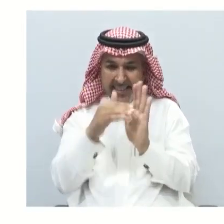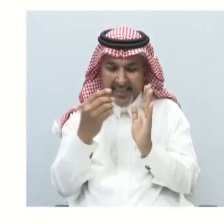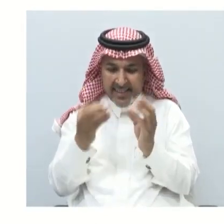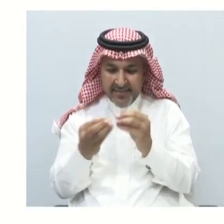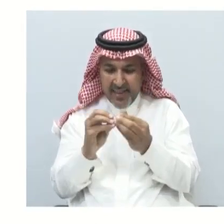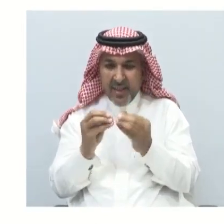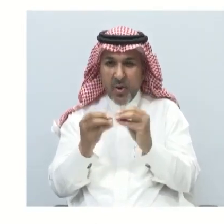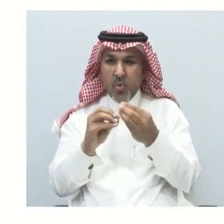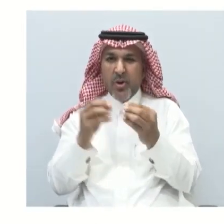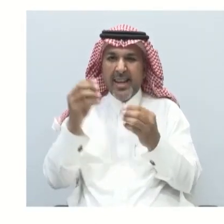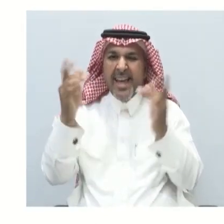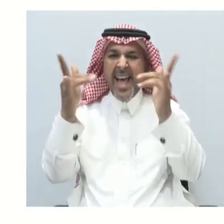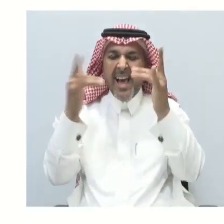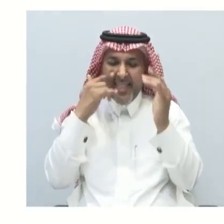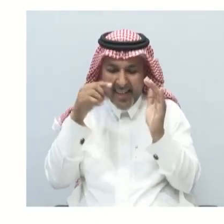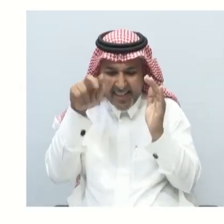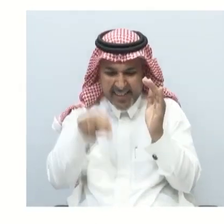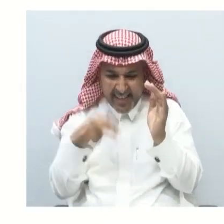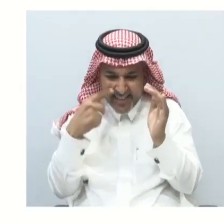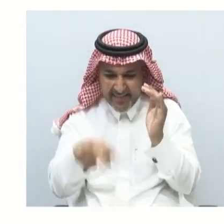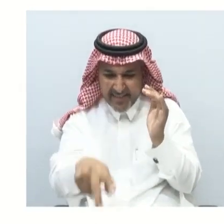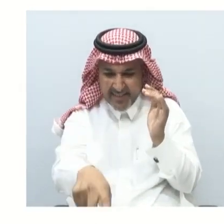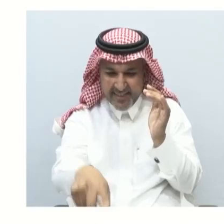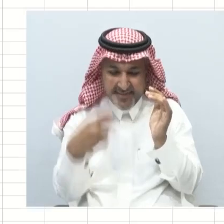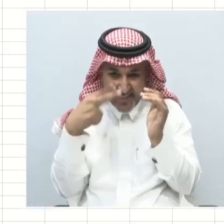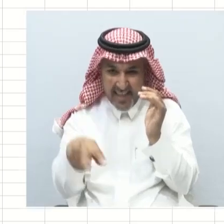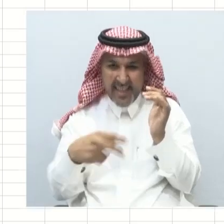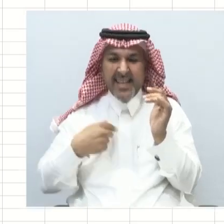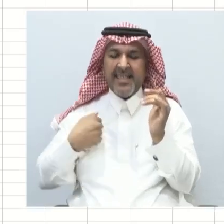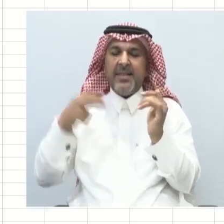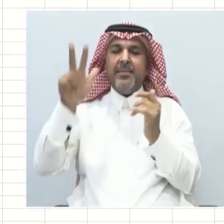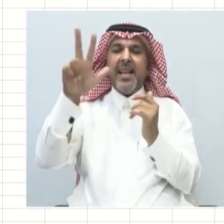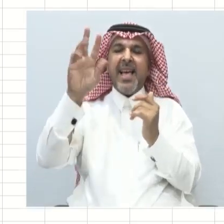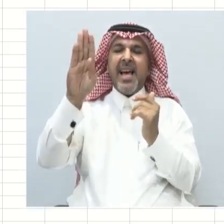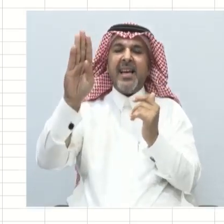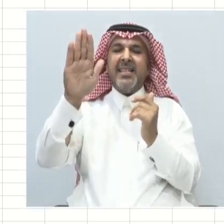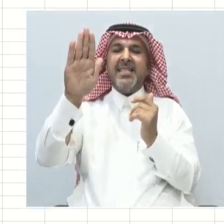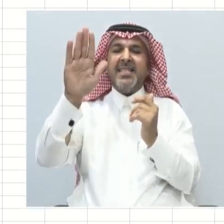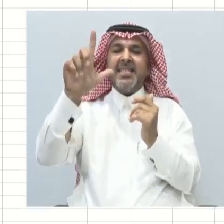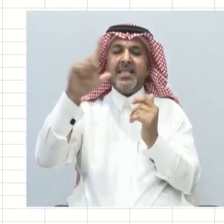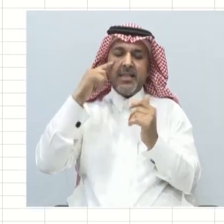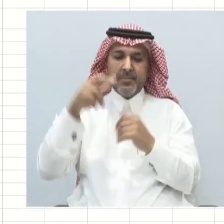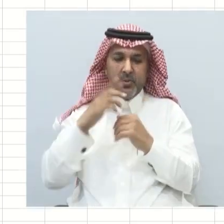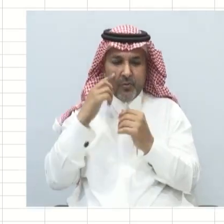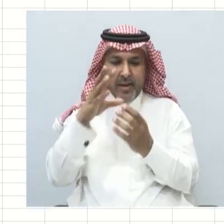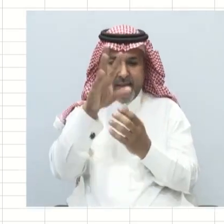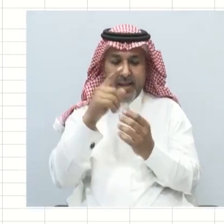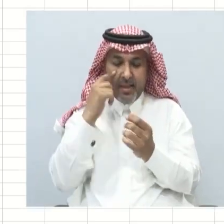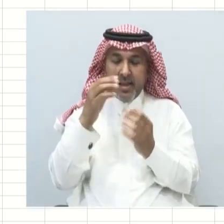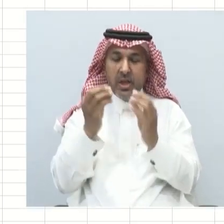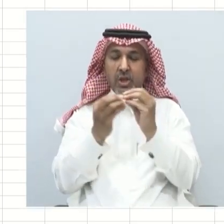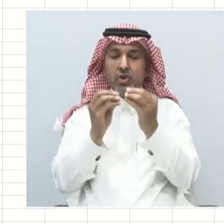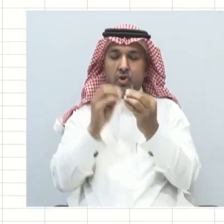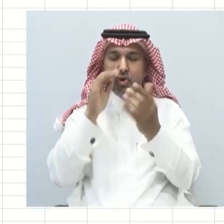وكيف نقوم بحساب معامل الارتباط يلا نشوف مع بعض الان هذا الجدول اللي فيه عناصر الاكس اللي هو دخل